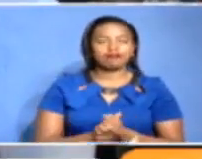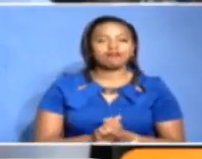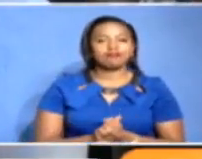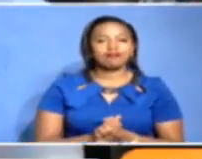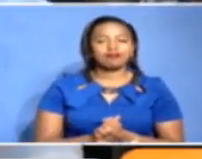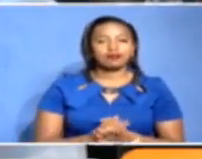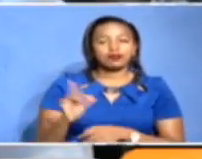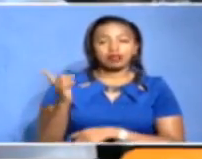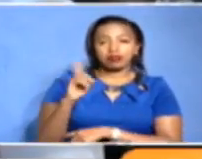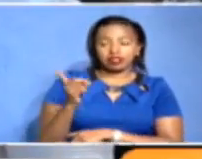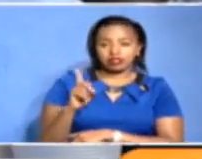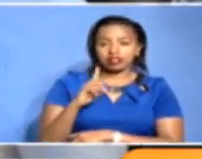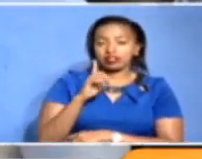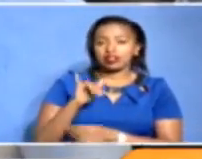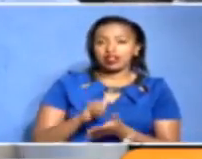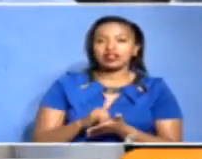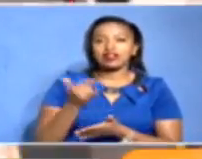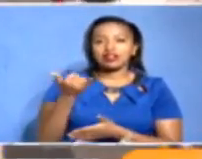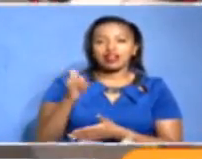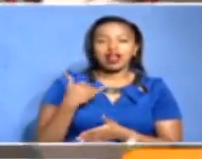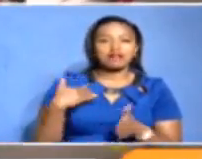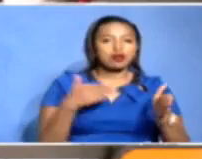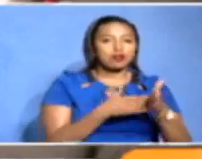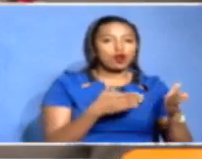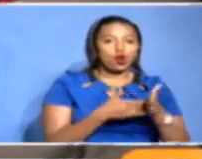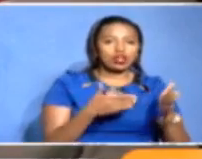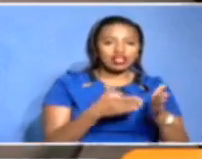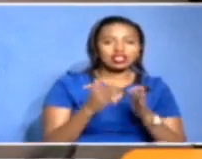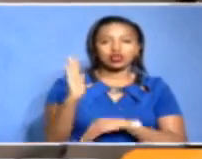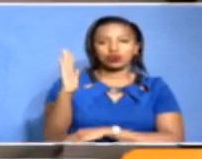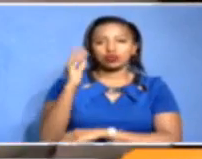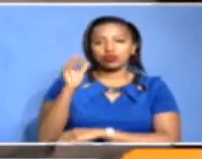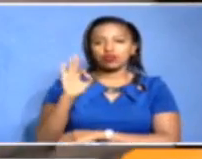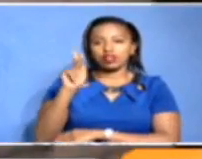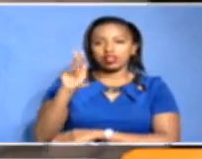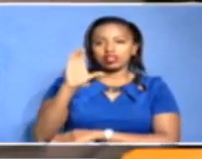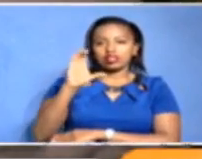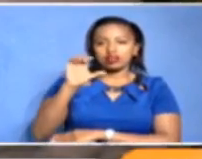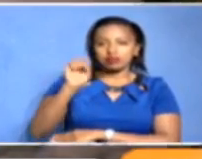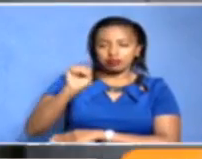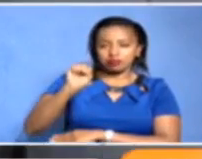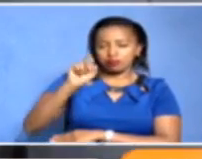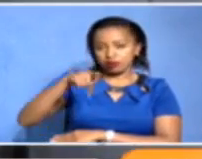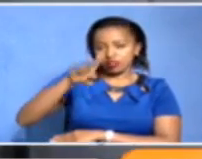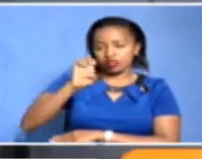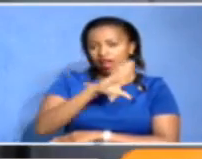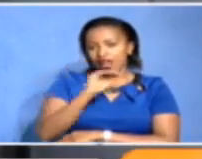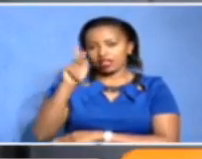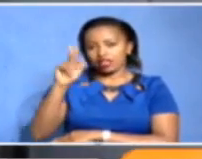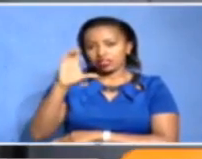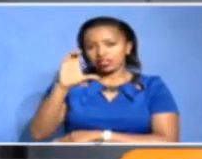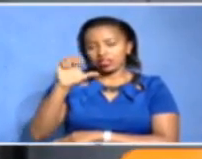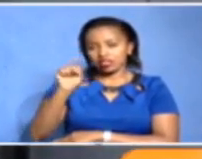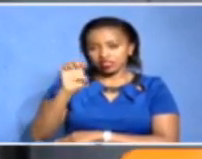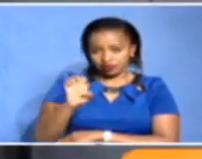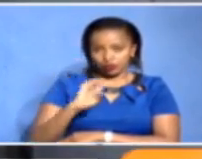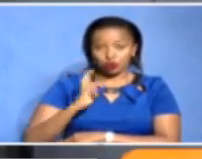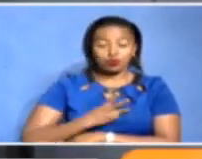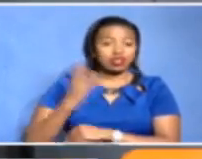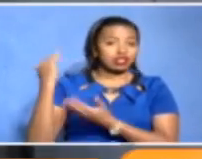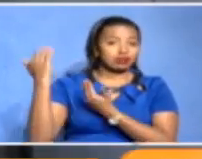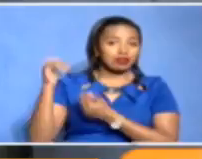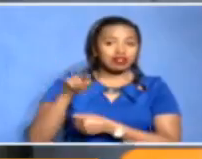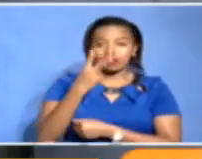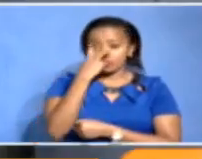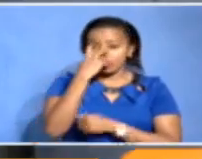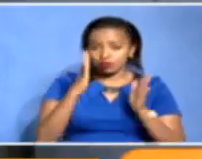huku waziri akiongeza kuwa wamekuwa wakitatiza usalama wa mitihani ya KCPE na KCSE. We expect these suspects to face the full